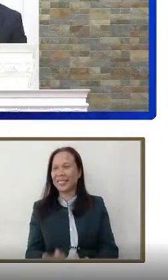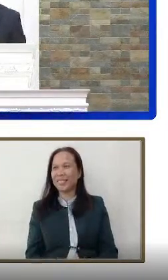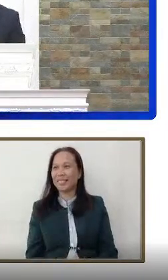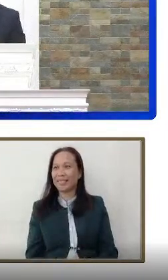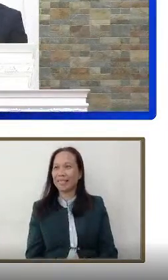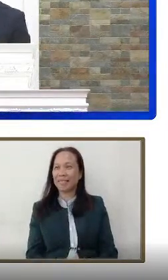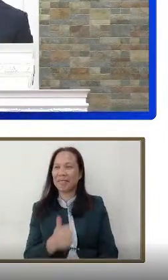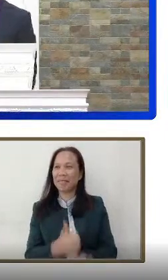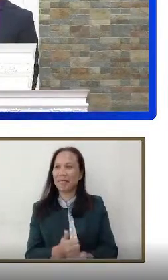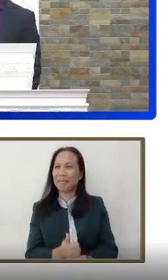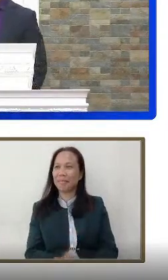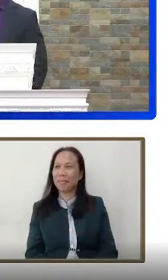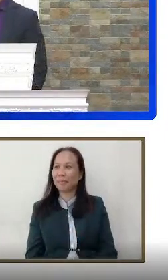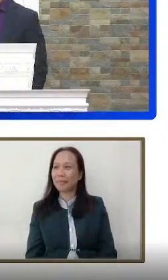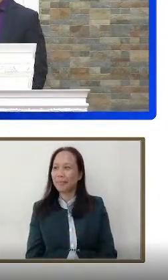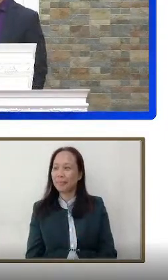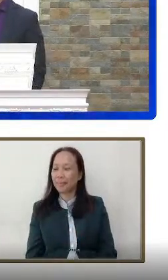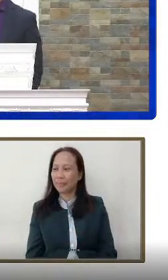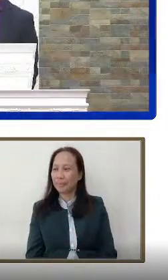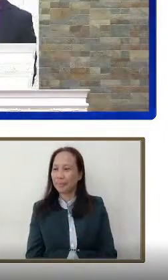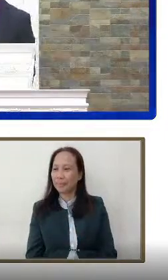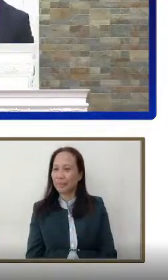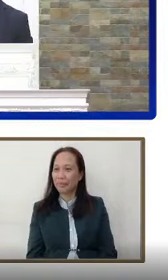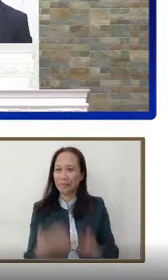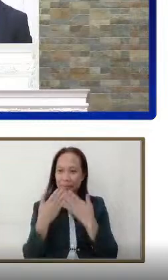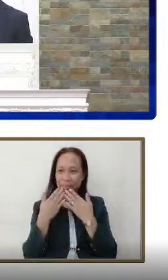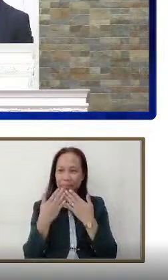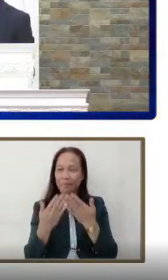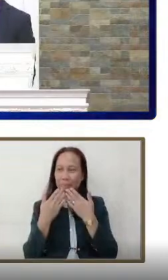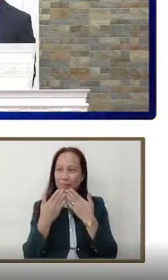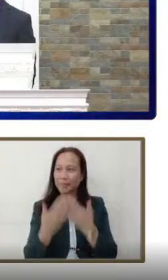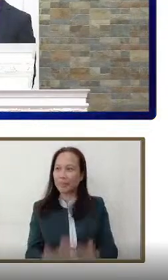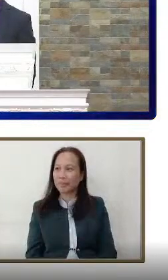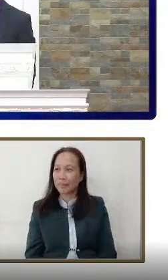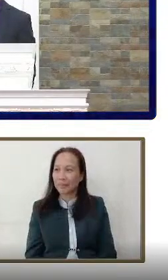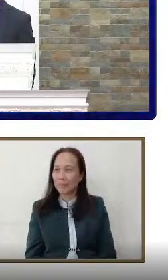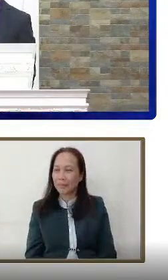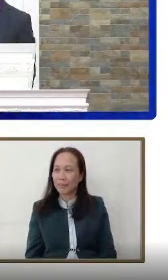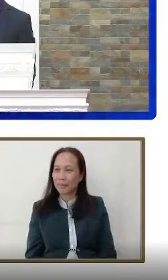Amen. Amen. All right. Thank you. Thank you.